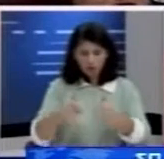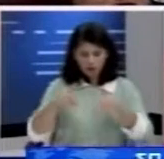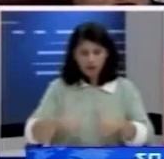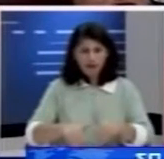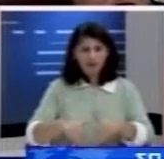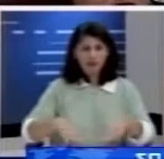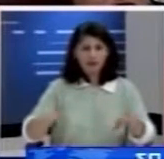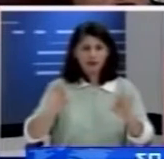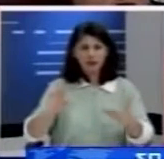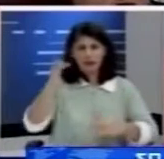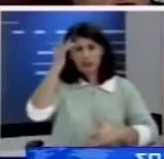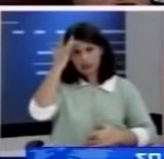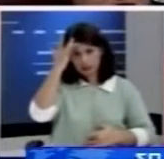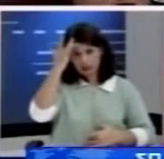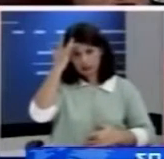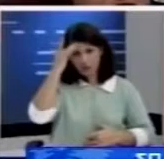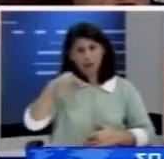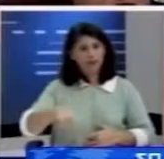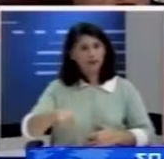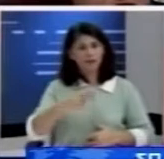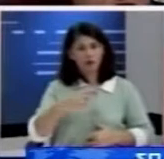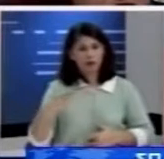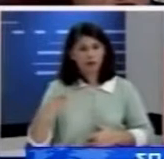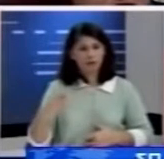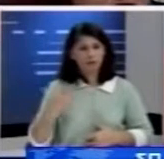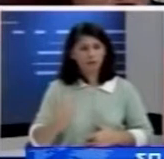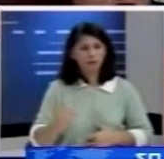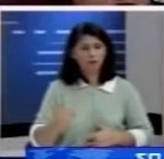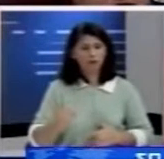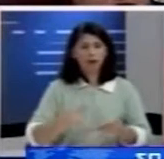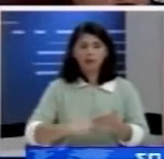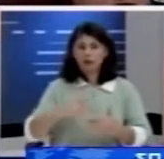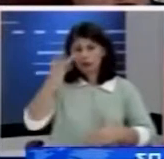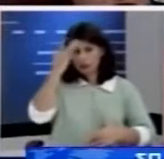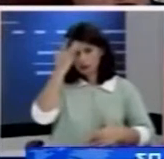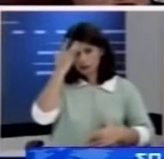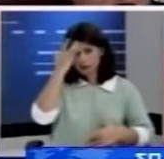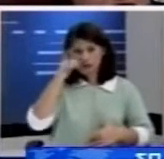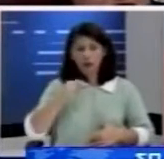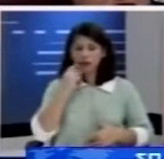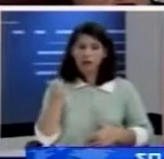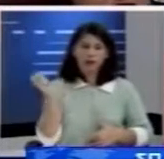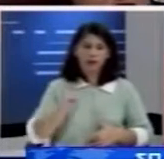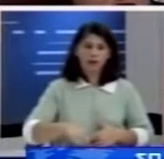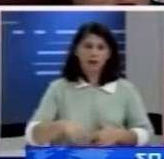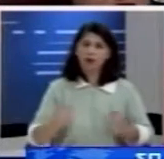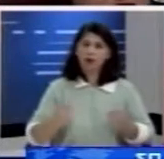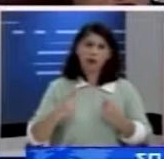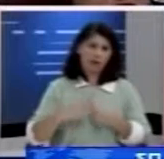και στην συνείδησή μου, και σε ένα τέτοιο ζήτημα, το οποίο είναι ταυτοτικό και συνειδησιακό, ήταν αδύνατο να κάνω